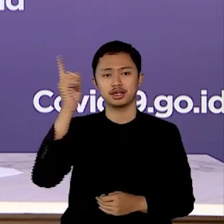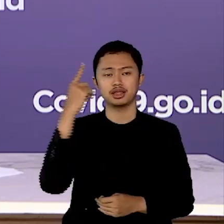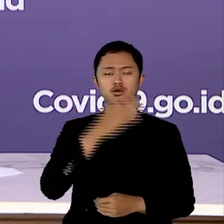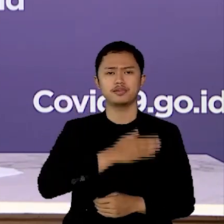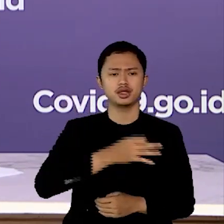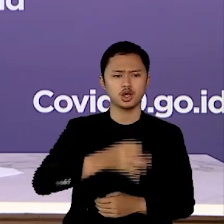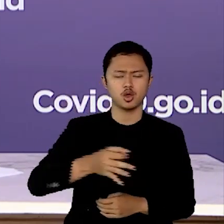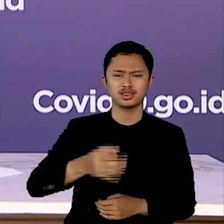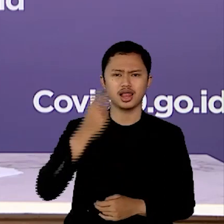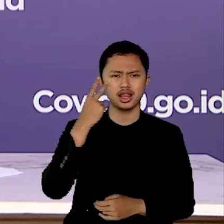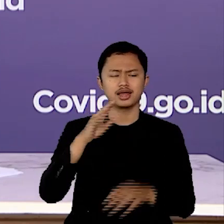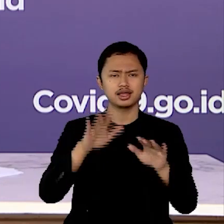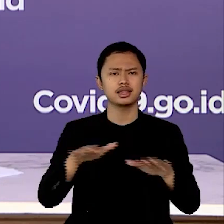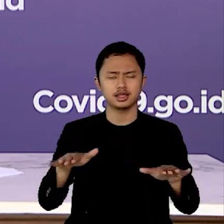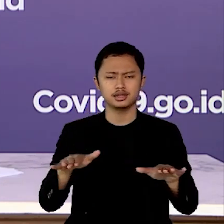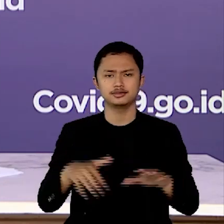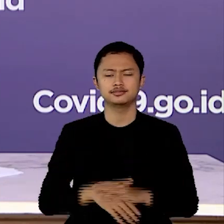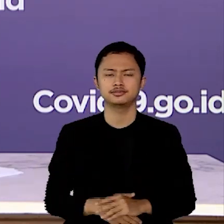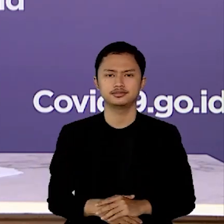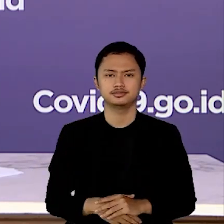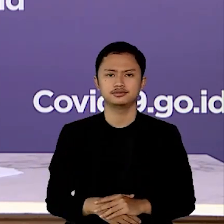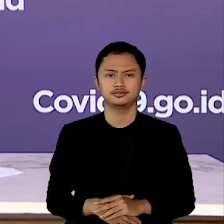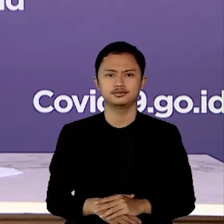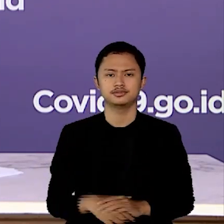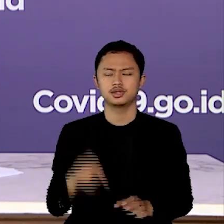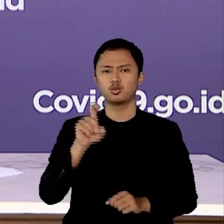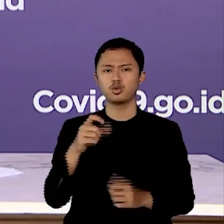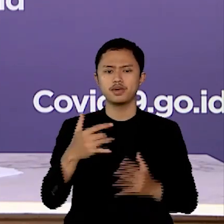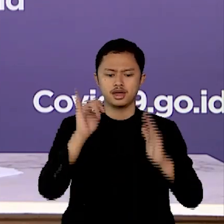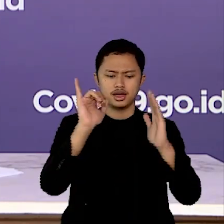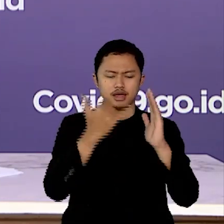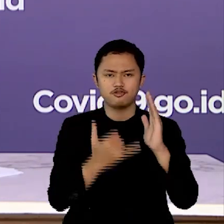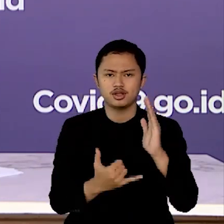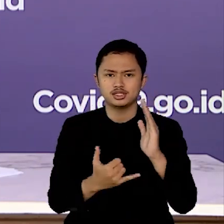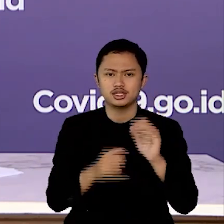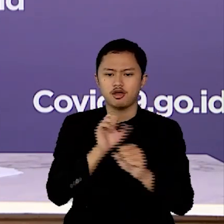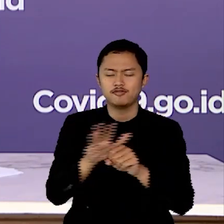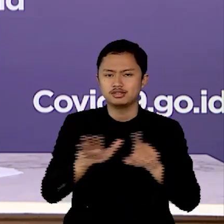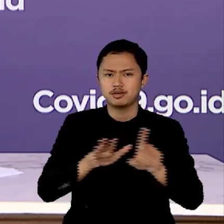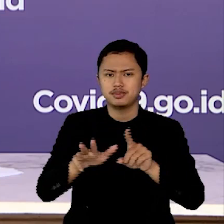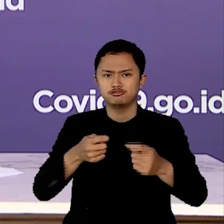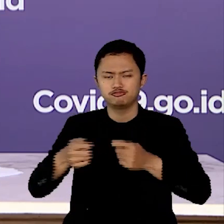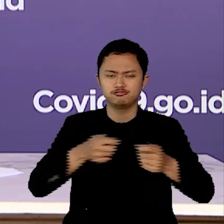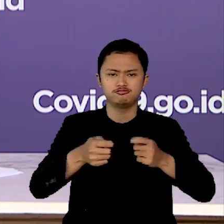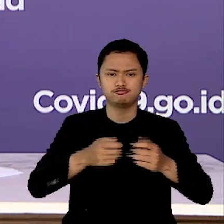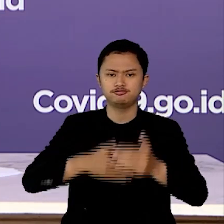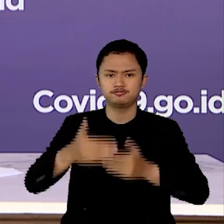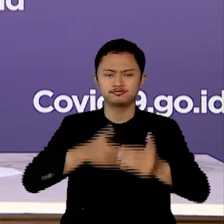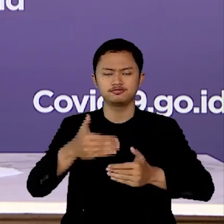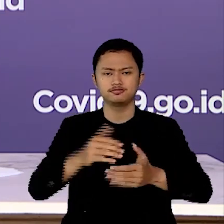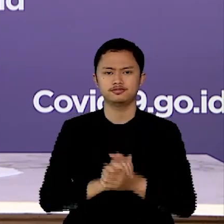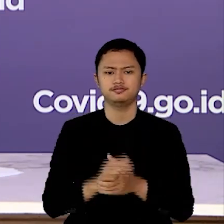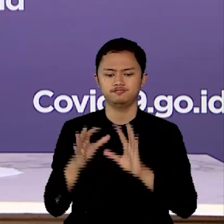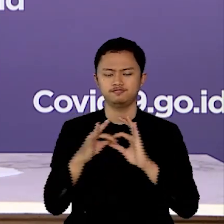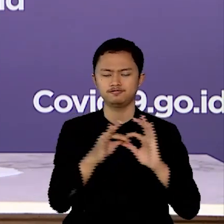kabupaten kota meningkat kewaspadaannya Bahwa perlu adanya evaluasi pengendalian coffee 19 lebih lanjut